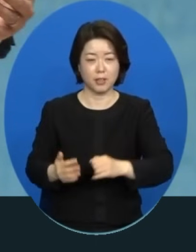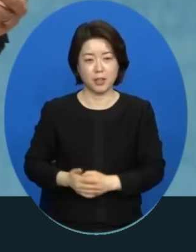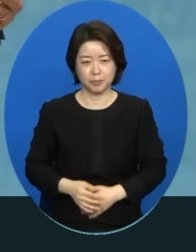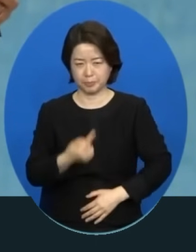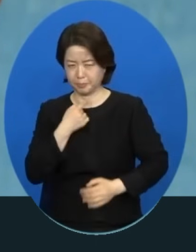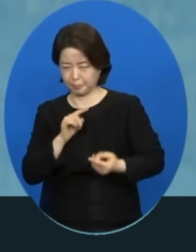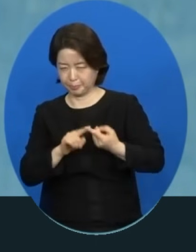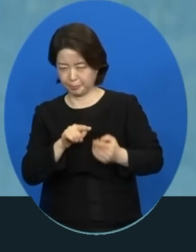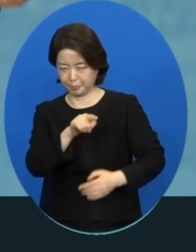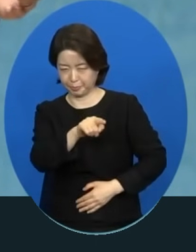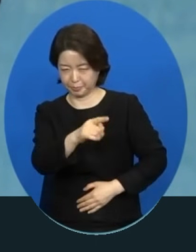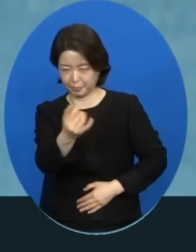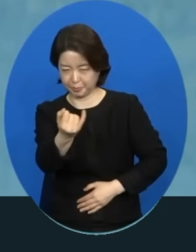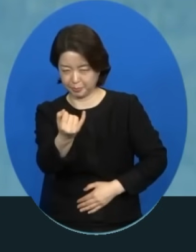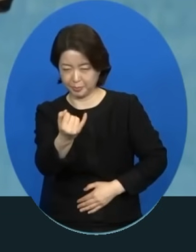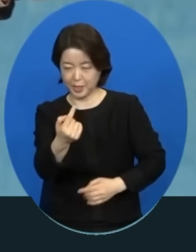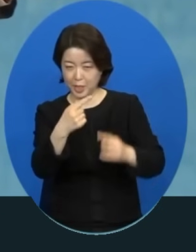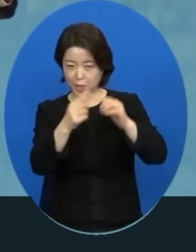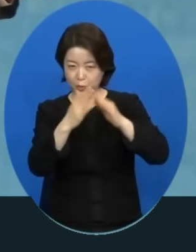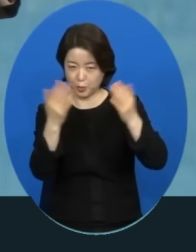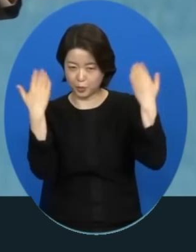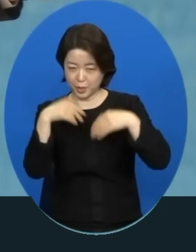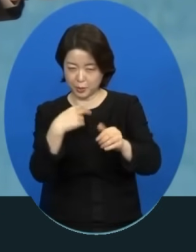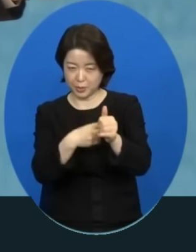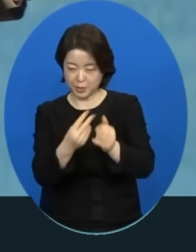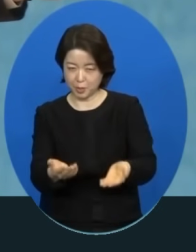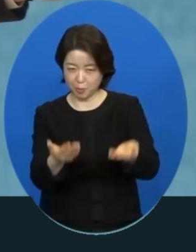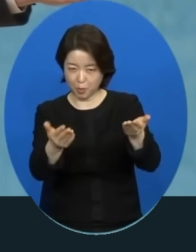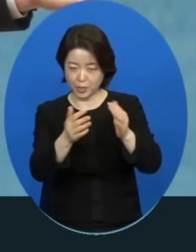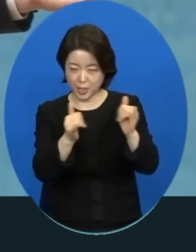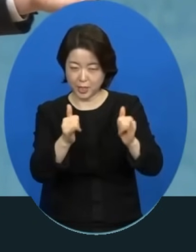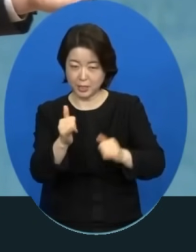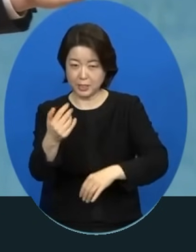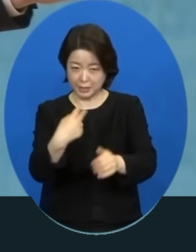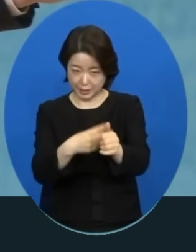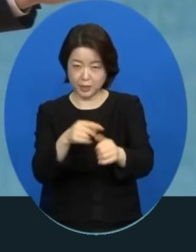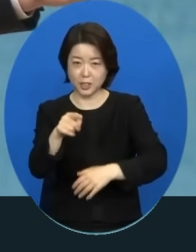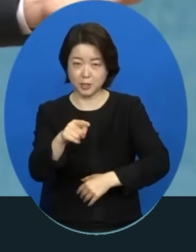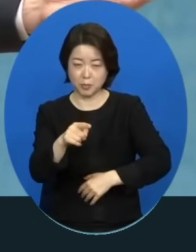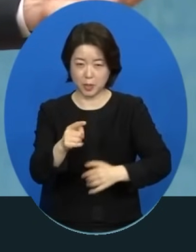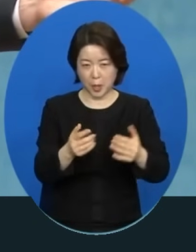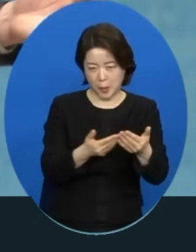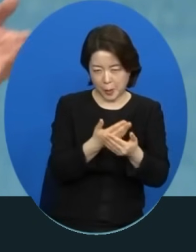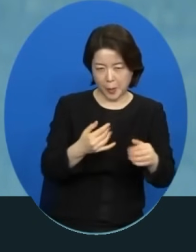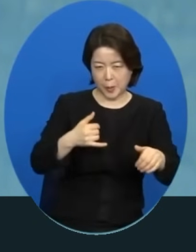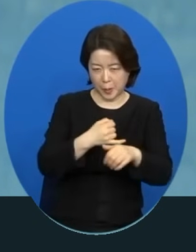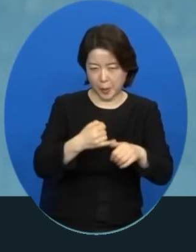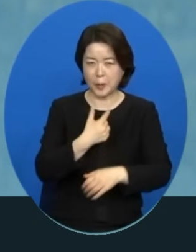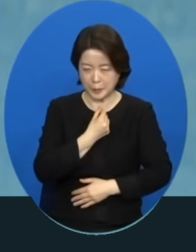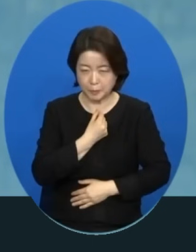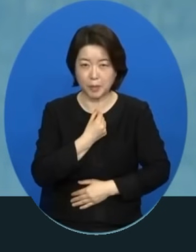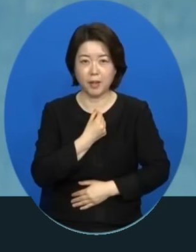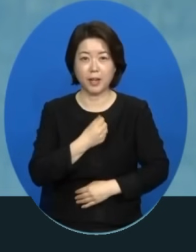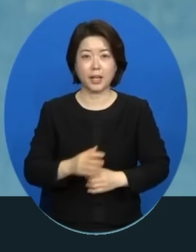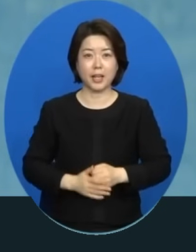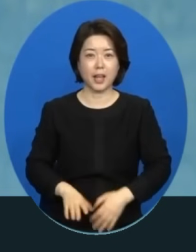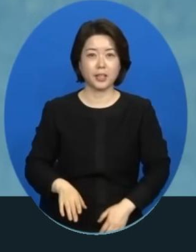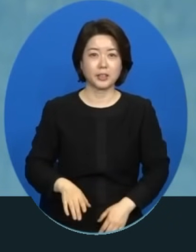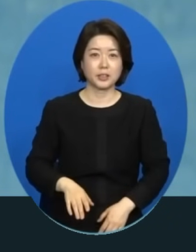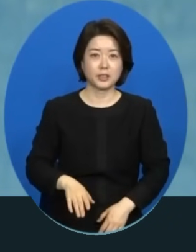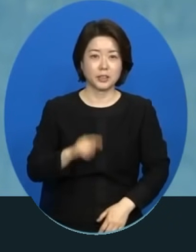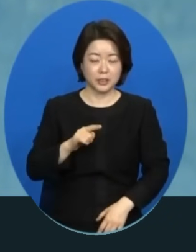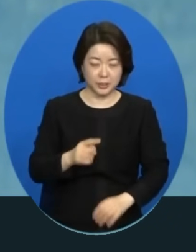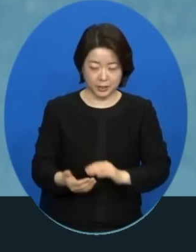드는 교육학교에 선생님을 봉사하시던 분과 교제하고자 글쎄